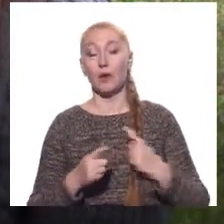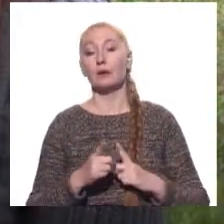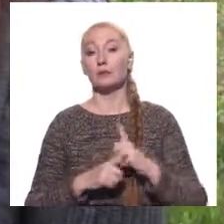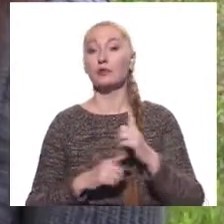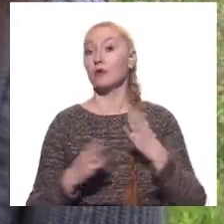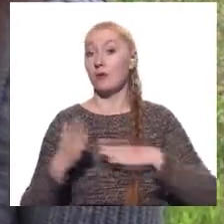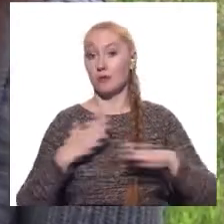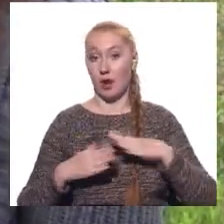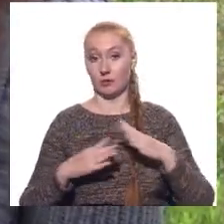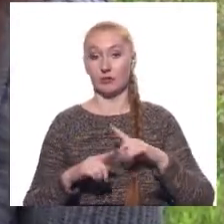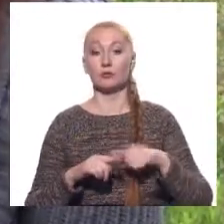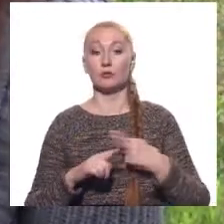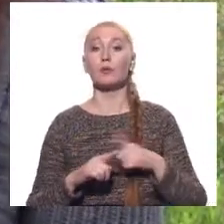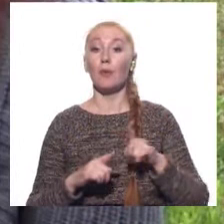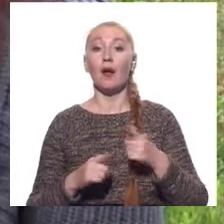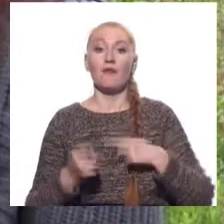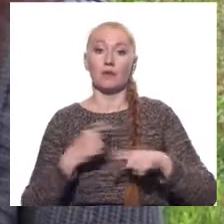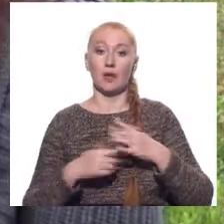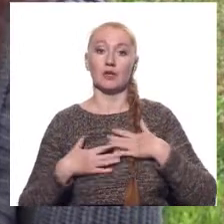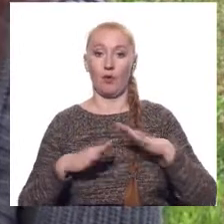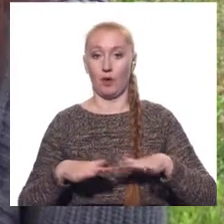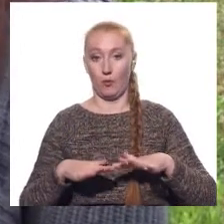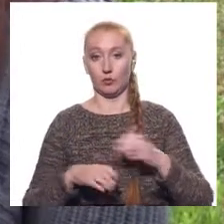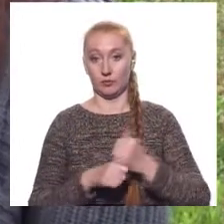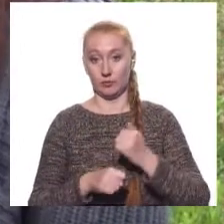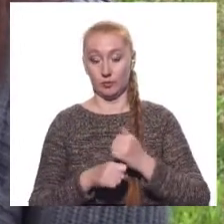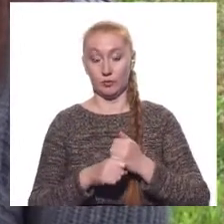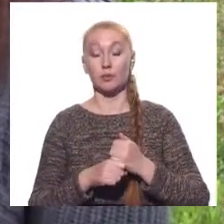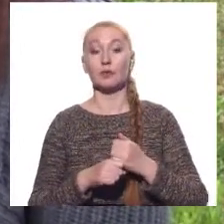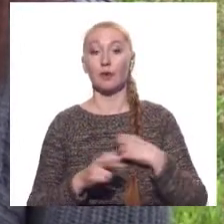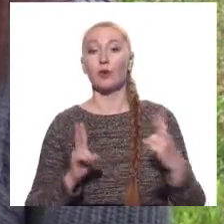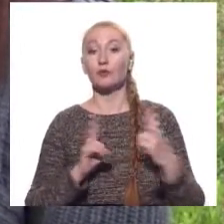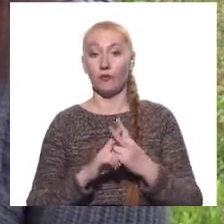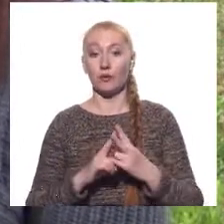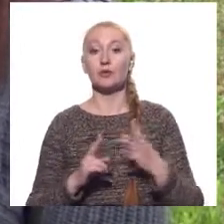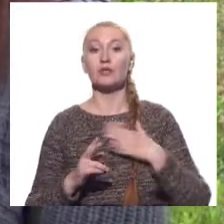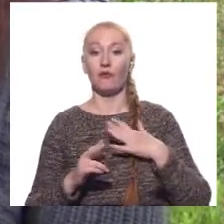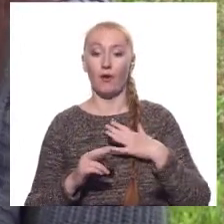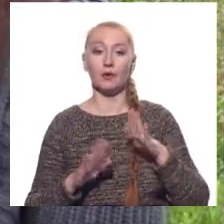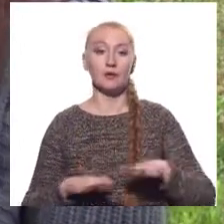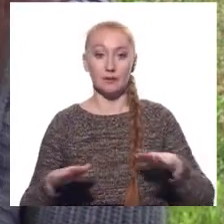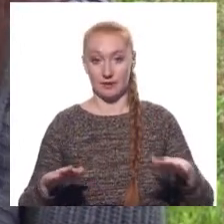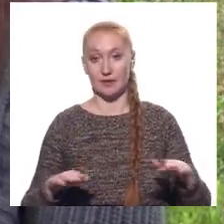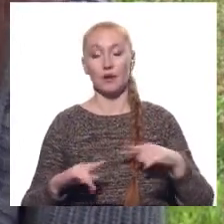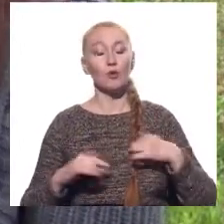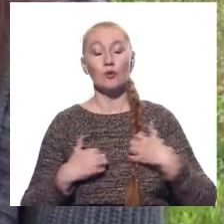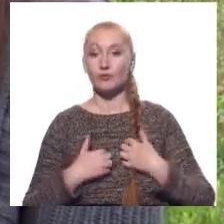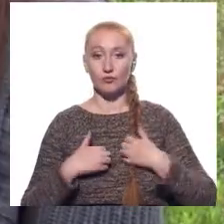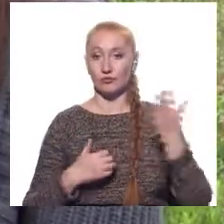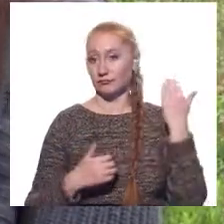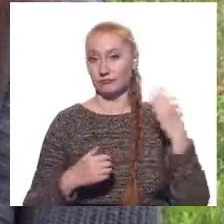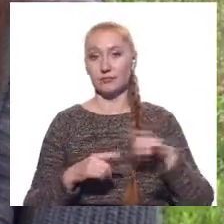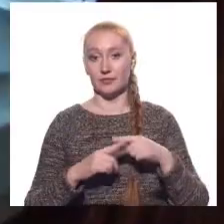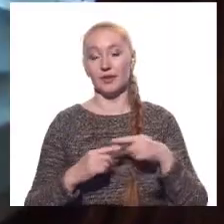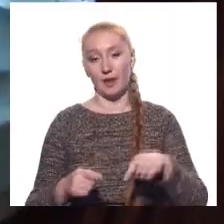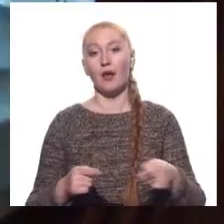день з радістю, тому що ми повернулися на свої робочі місця та зустріли своїх вихованців, за якими дуже скучили, та також